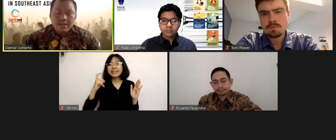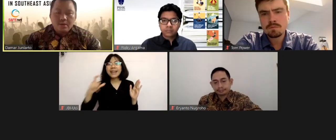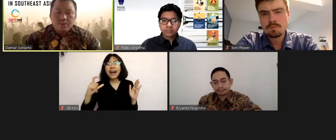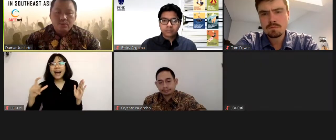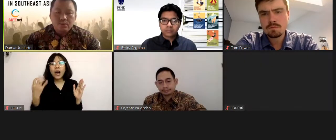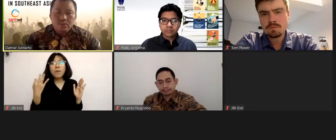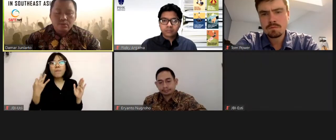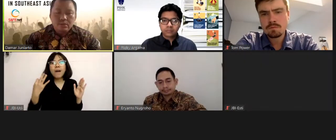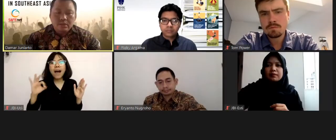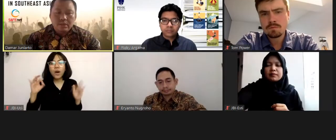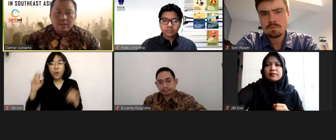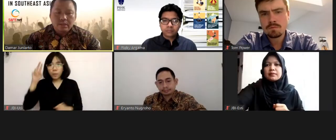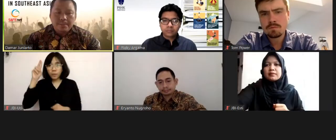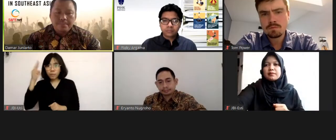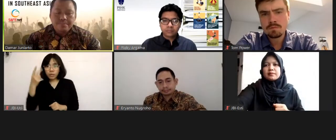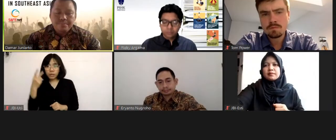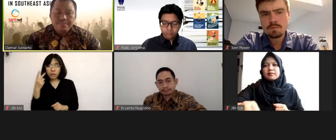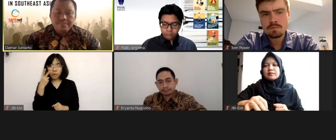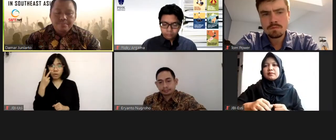penguasa untuk